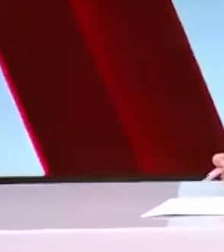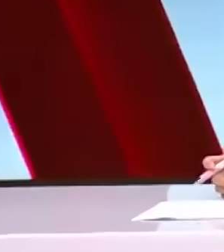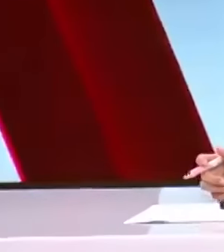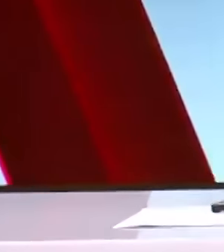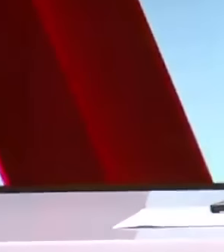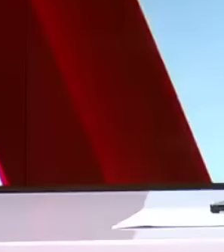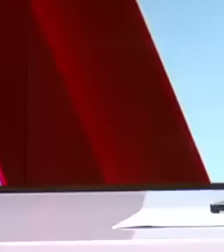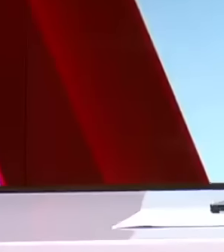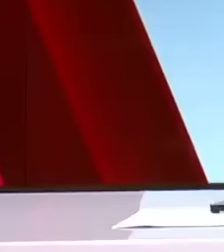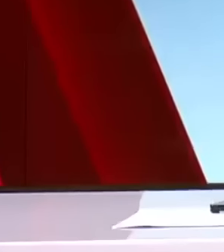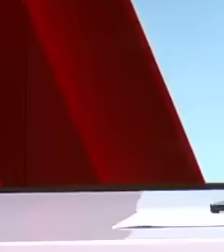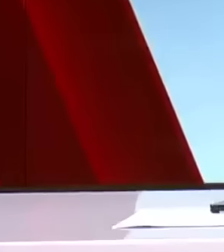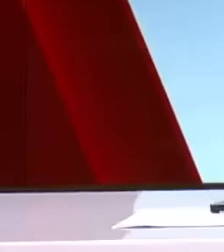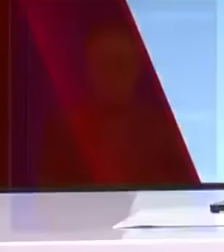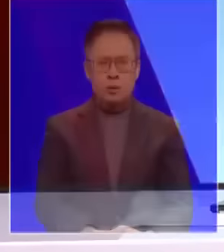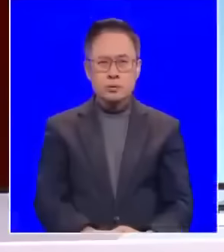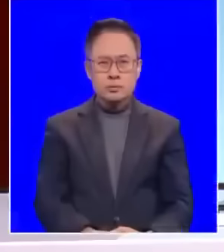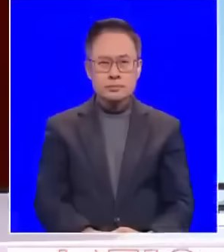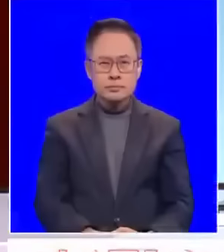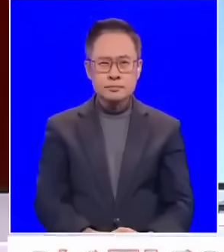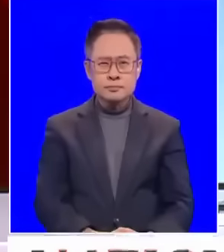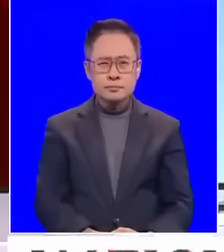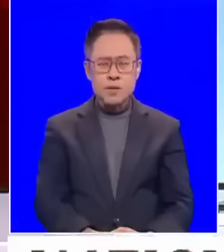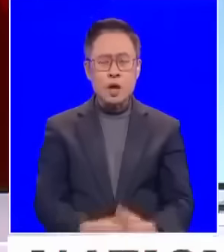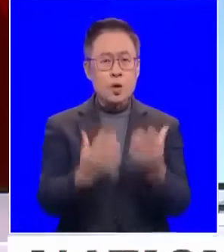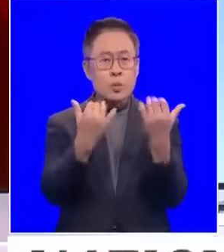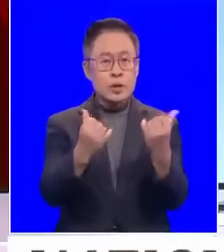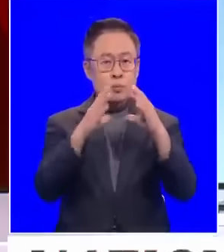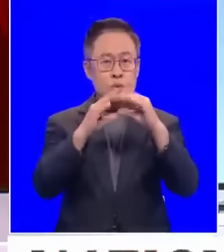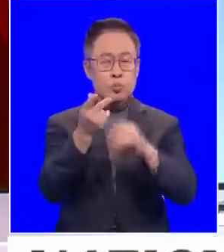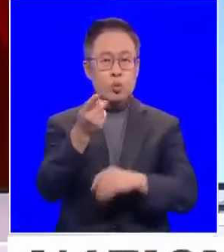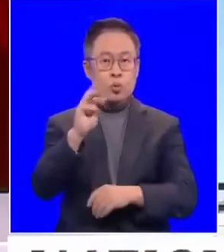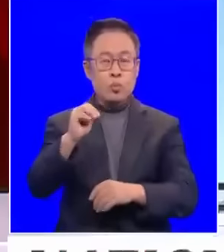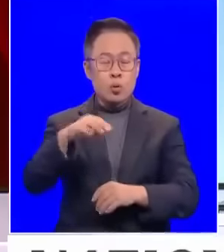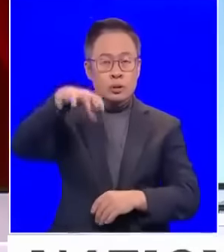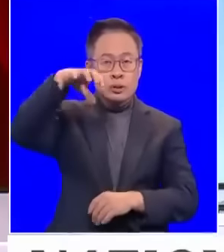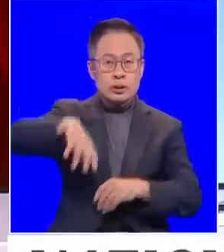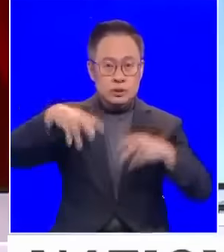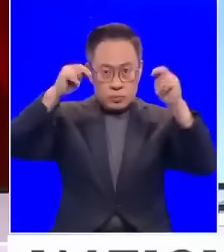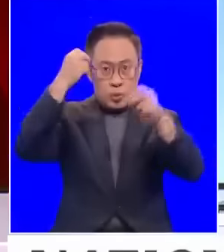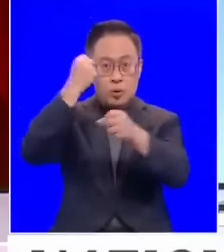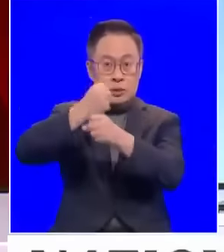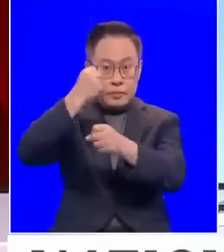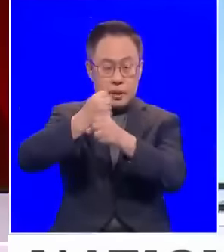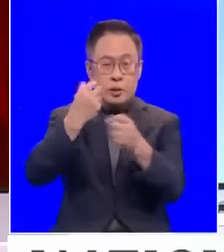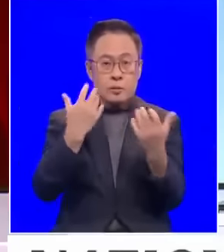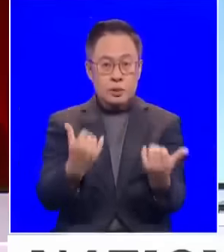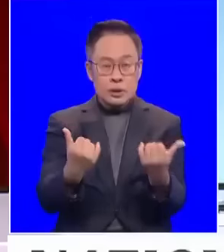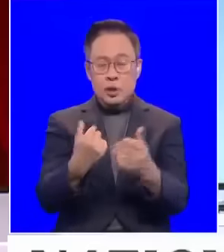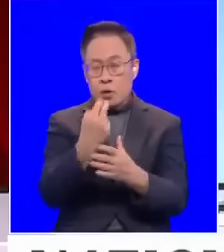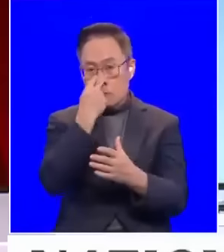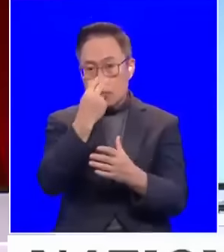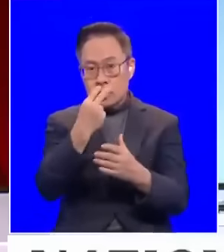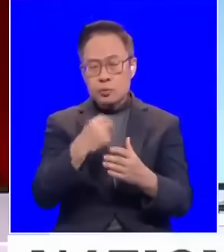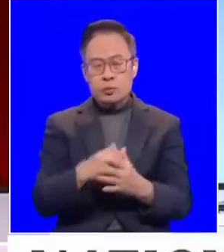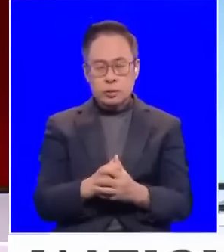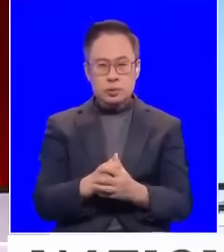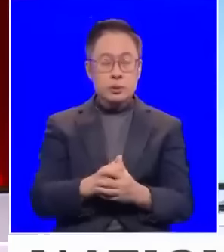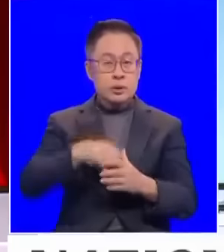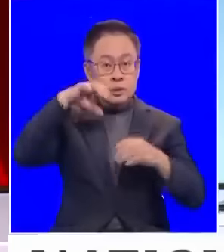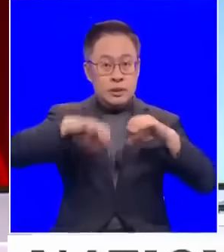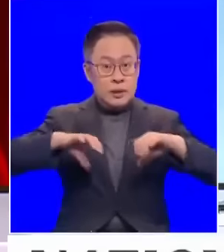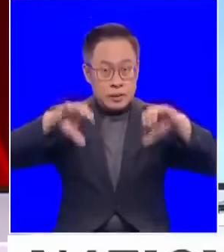วันนี้มีการประชุมคณะรัฐมนตรีนะคะเราจะพาคุณผู้ชมไปที่ทำเนียบรัฐบาลค่ะไปดูประเด็นที่สำคัญที่สังคมให้การจับตา